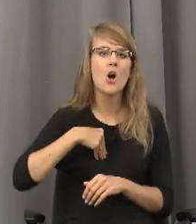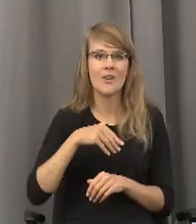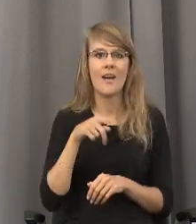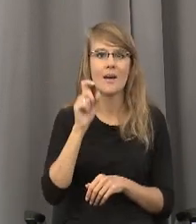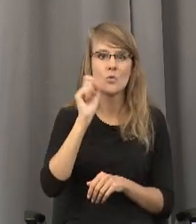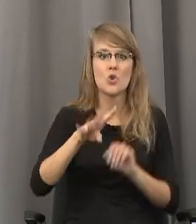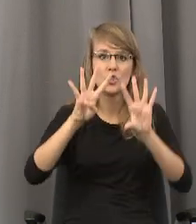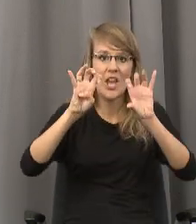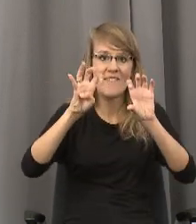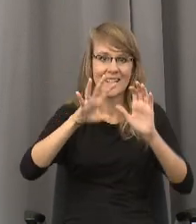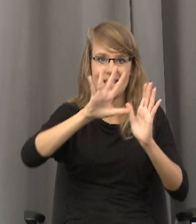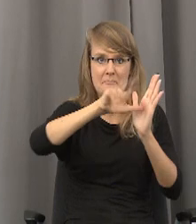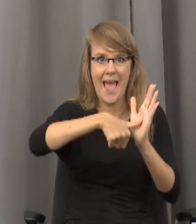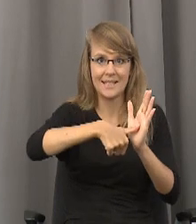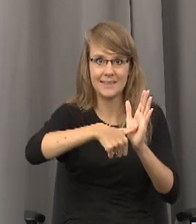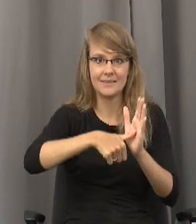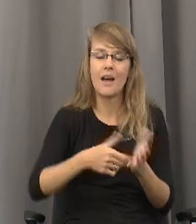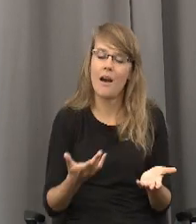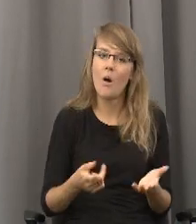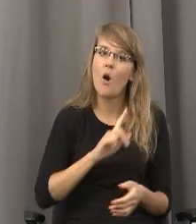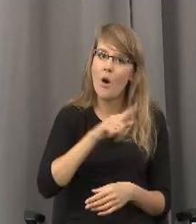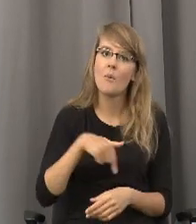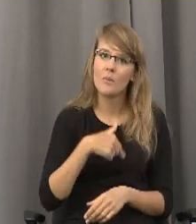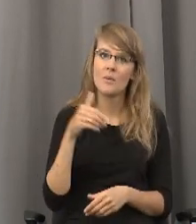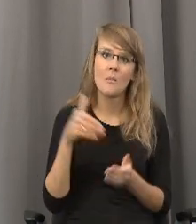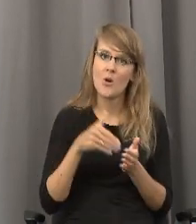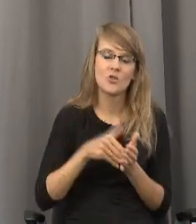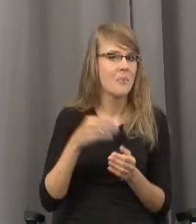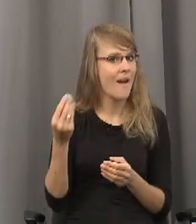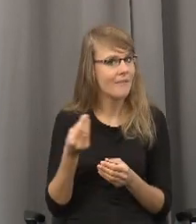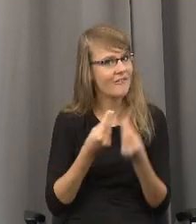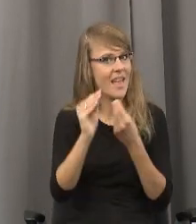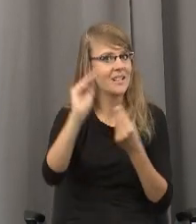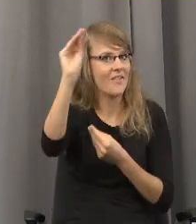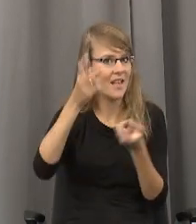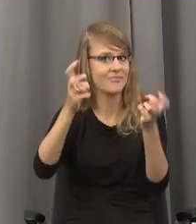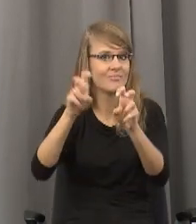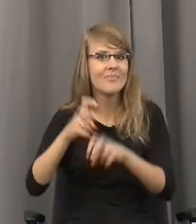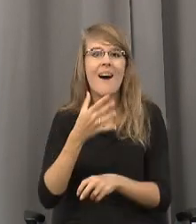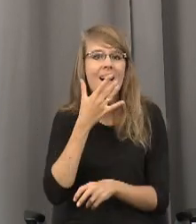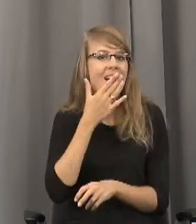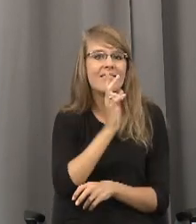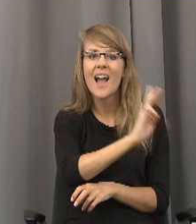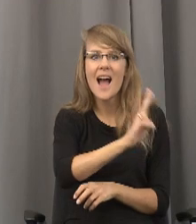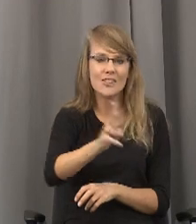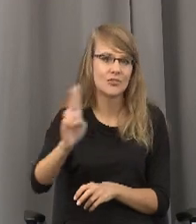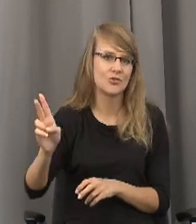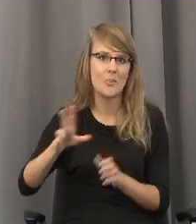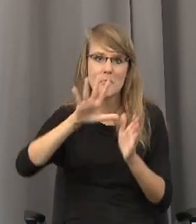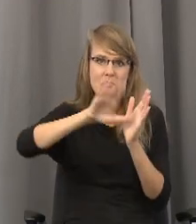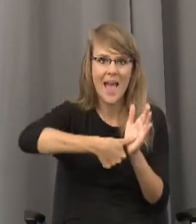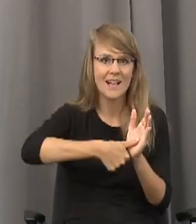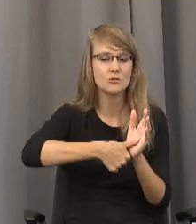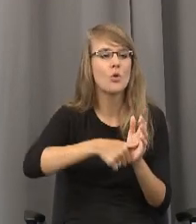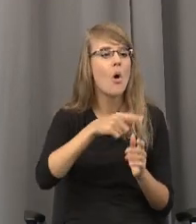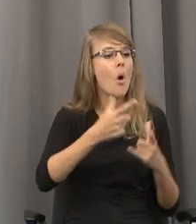więc długa droga przed nami. Chciałoby się, żeby w każdym mieście chorzy i ich rodziny,